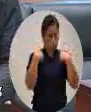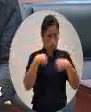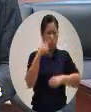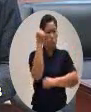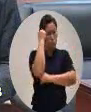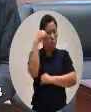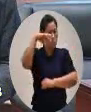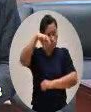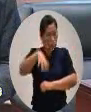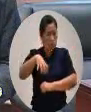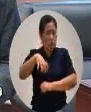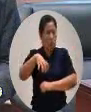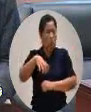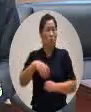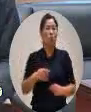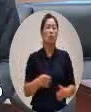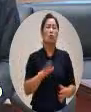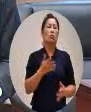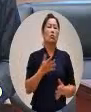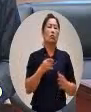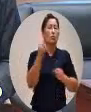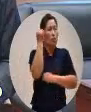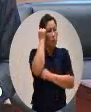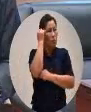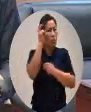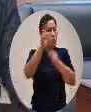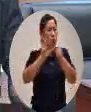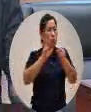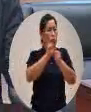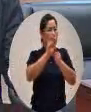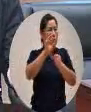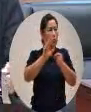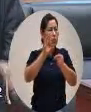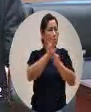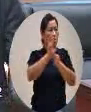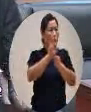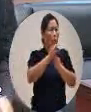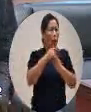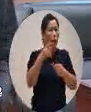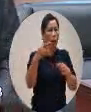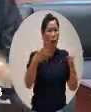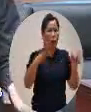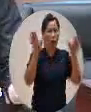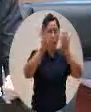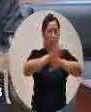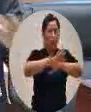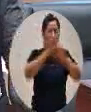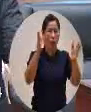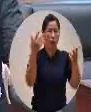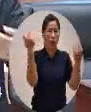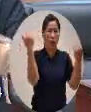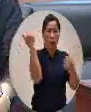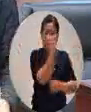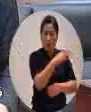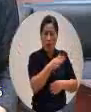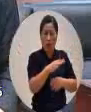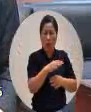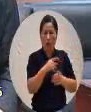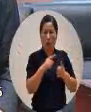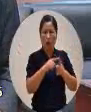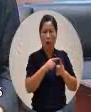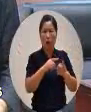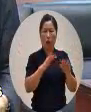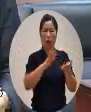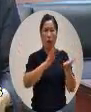住在那裡的住民只有在那邊住了七八十年就一夜之間他的土地不見了不是不見了還在那裡不是他的